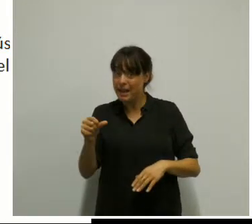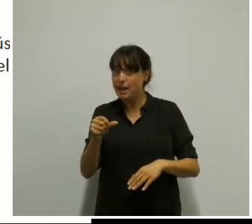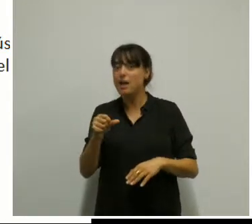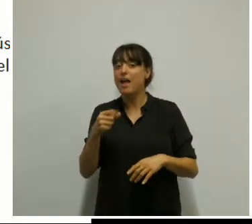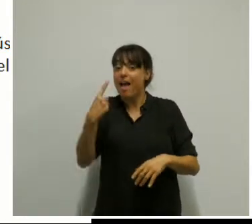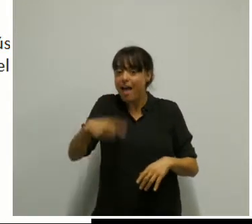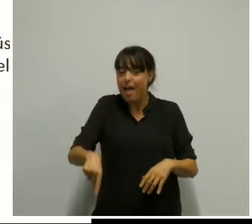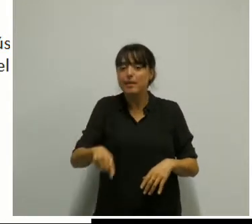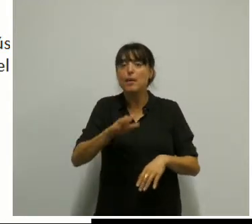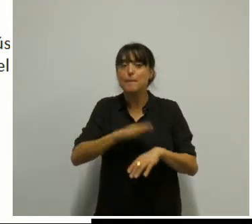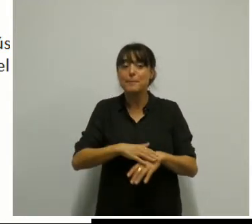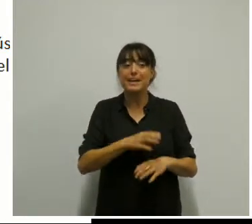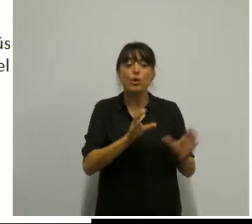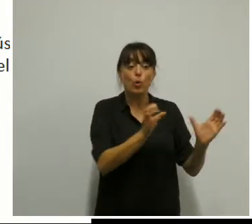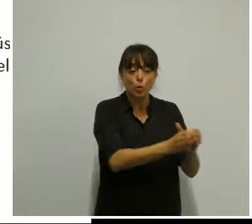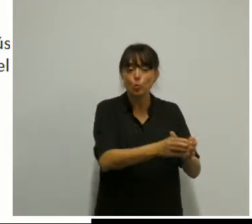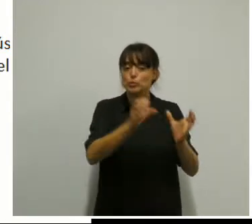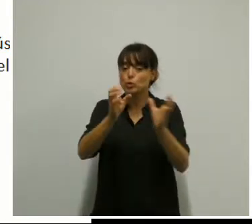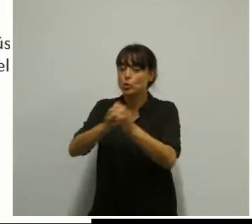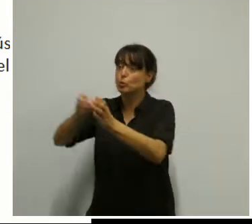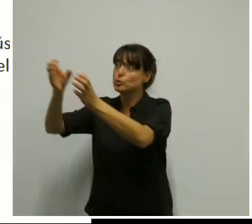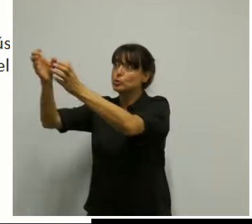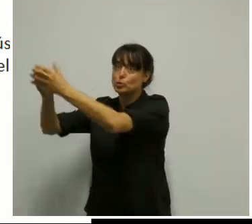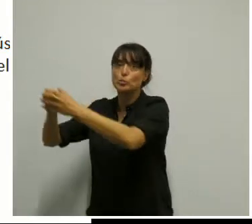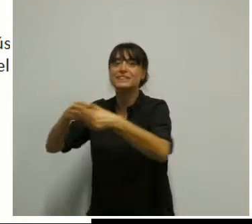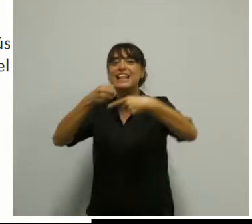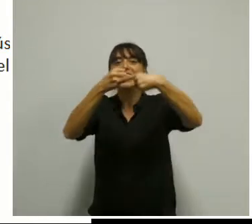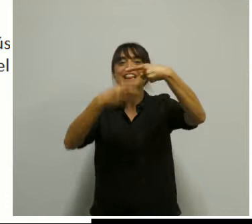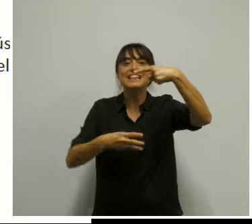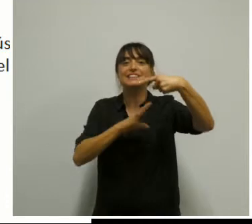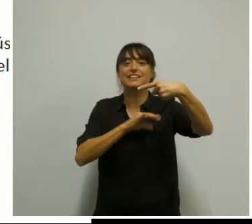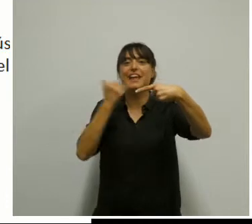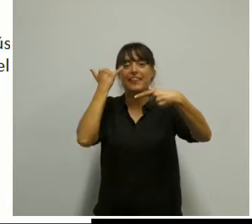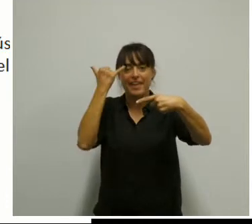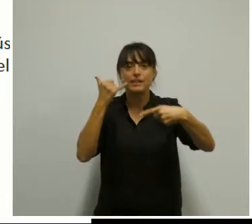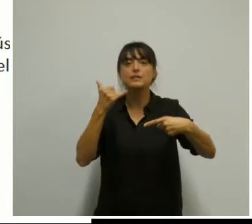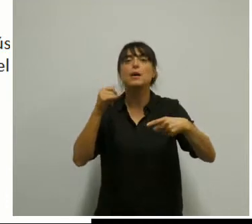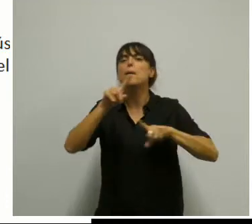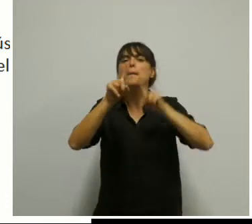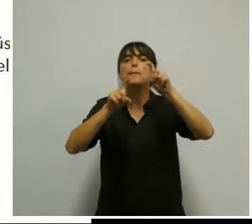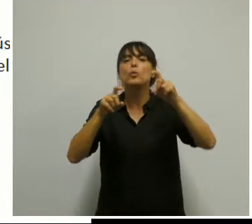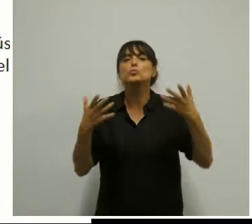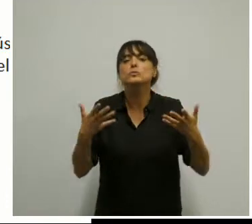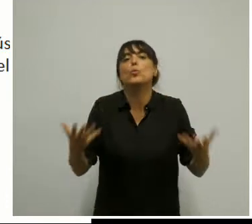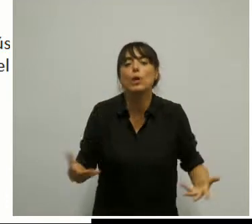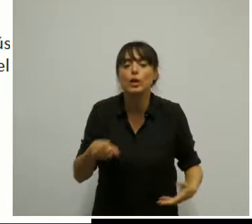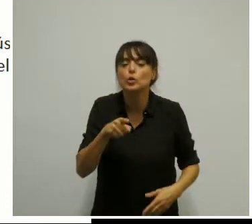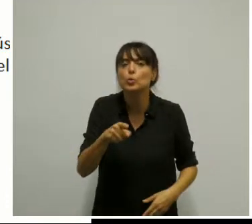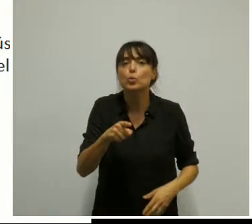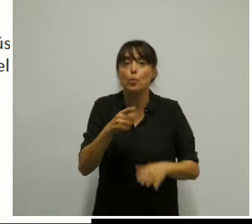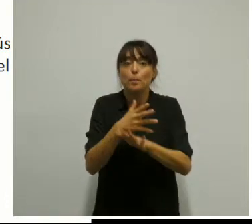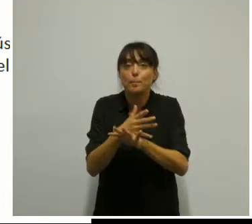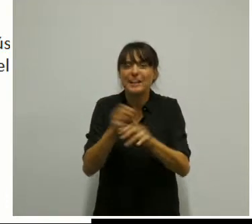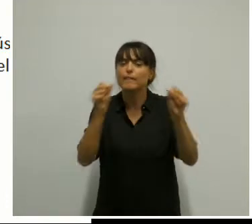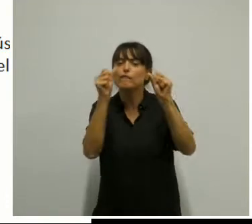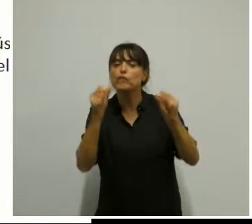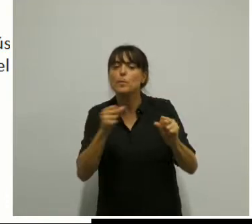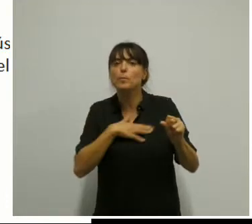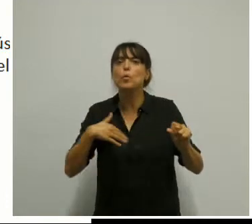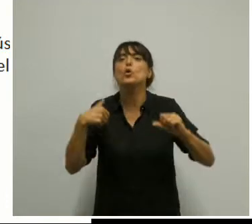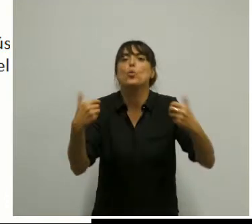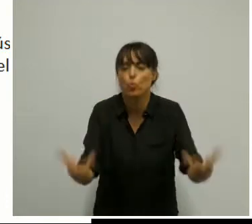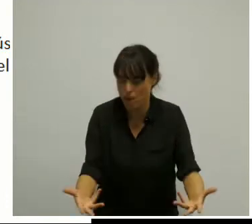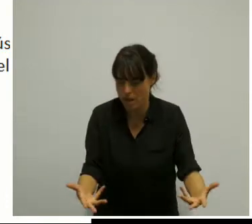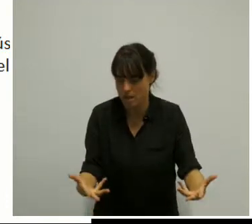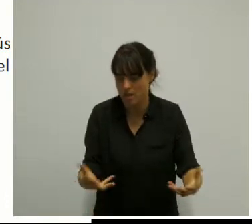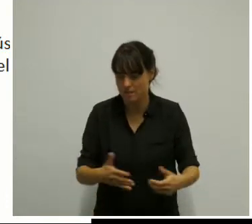llista d'idees, pluja d'idees, brainstorming, per veure què voldrien en el seu pati. I doncs van fer un recull per portar-lo al grup motor.